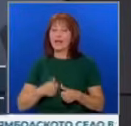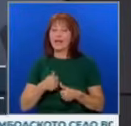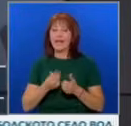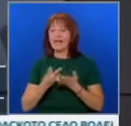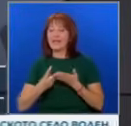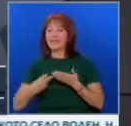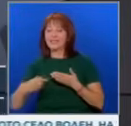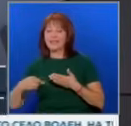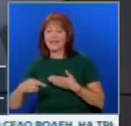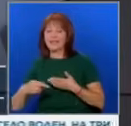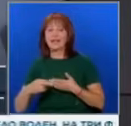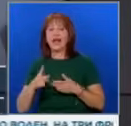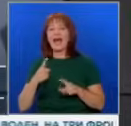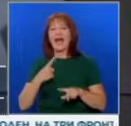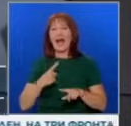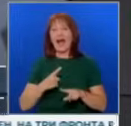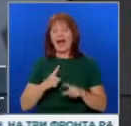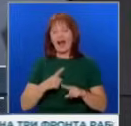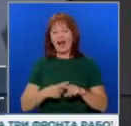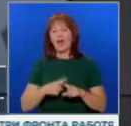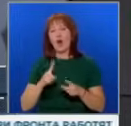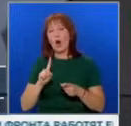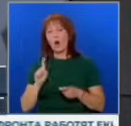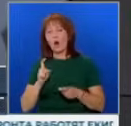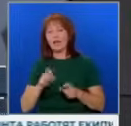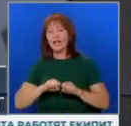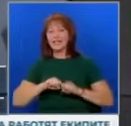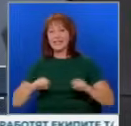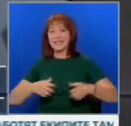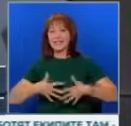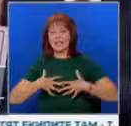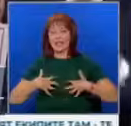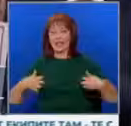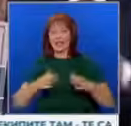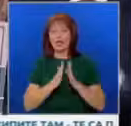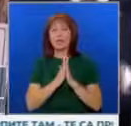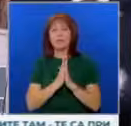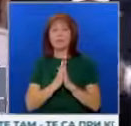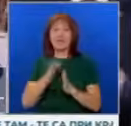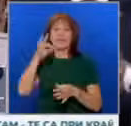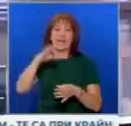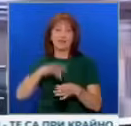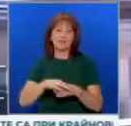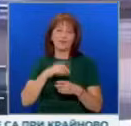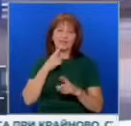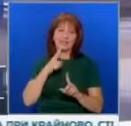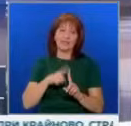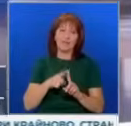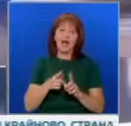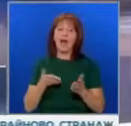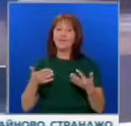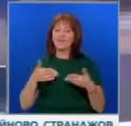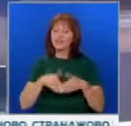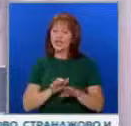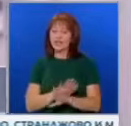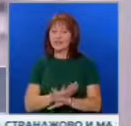излезе и легендата на кетчър Хълк Хоган, който разказа тениската си и призова да се гласува за Тръмп. Вечерта завърши